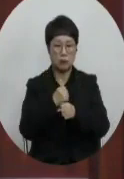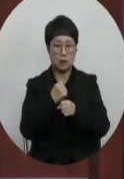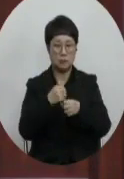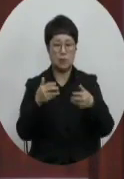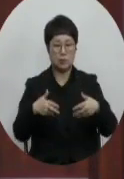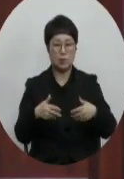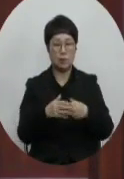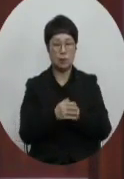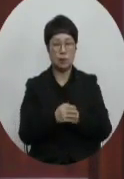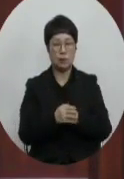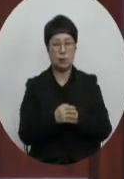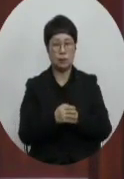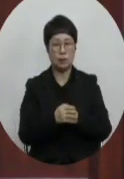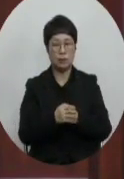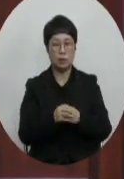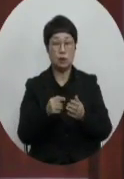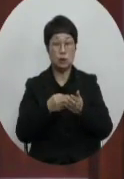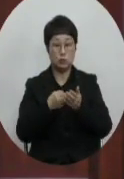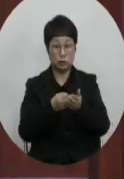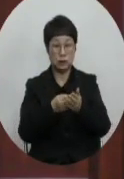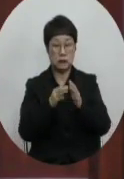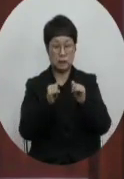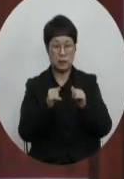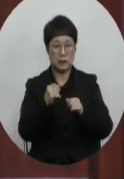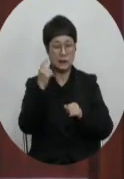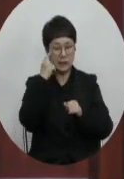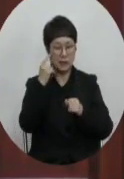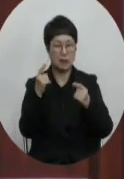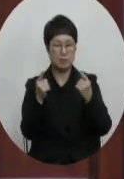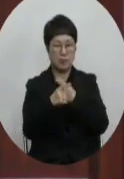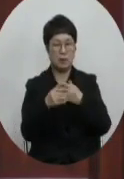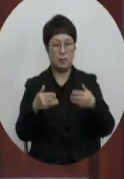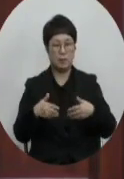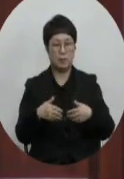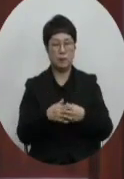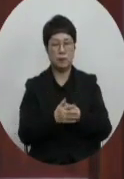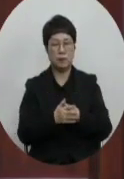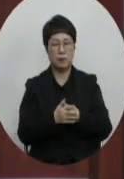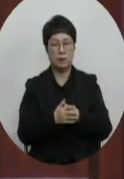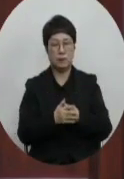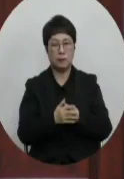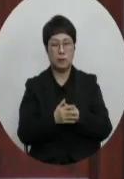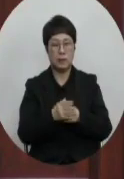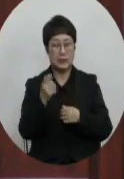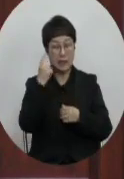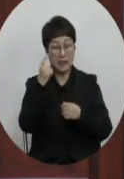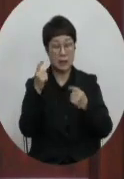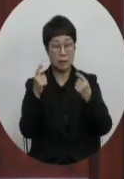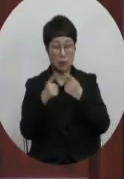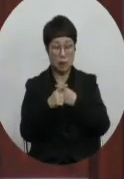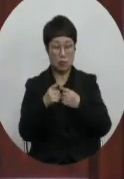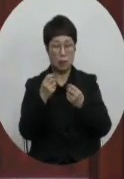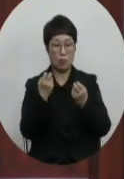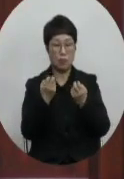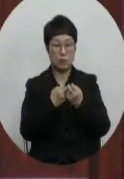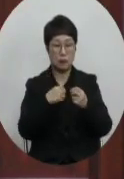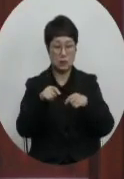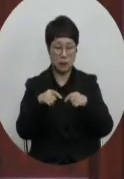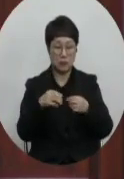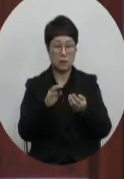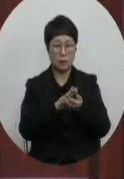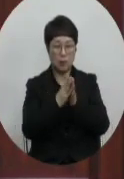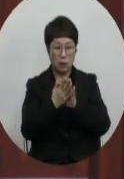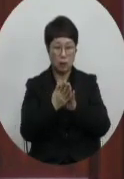필요합니다. 이를 추진하는 사람들의 생각 변해야 합니다. 생각이 변해야 정책이 변하고 정책이